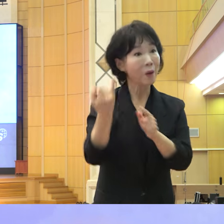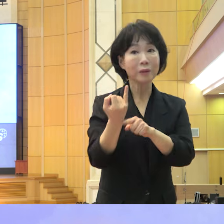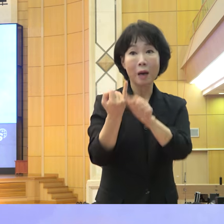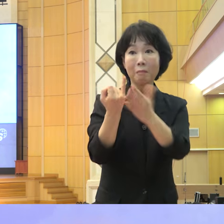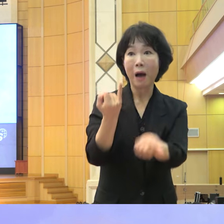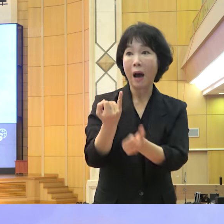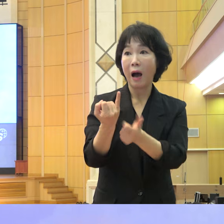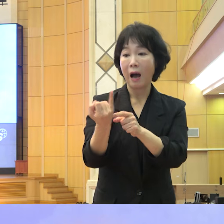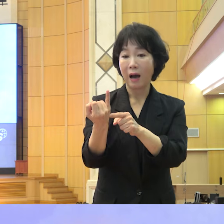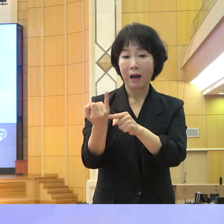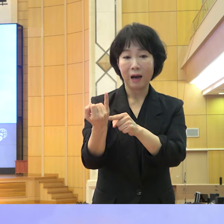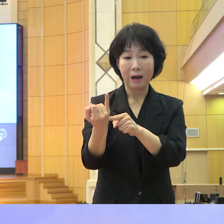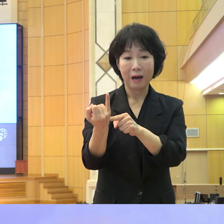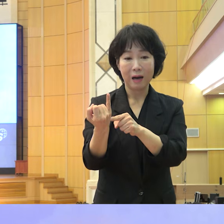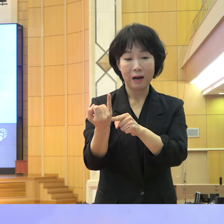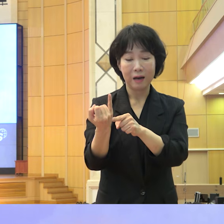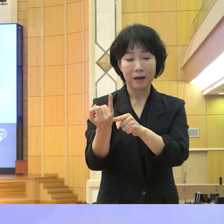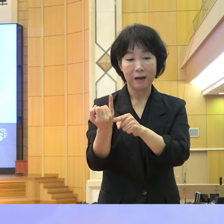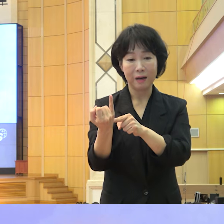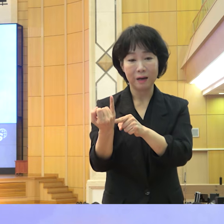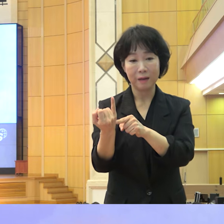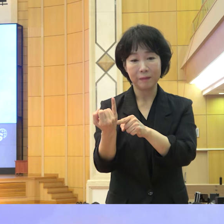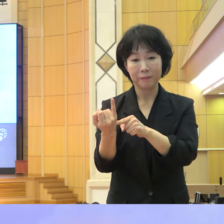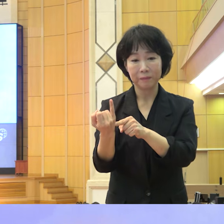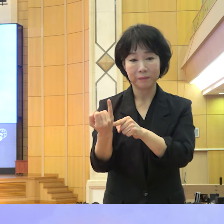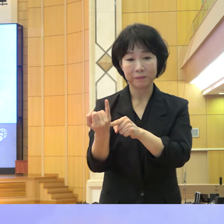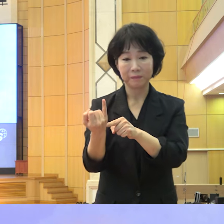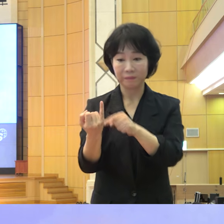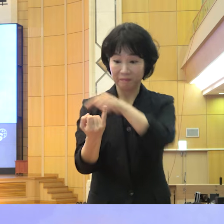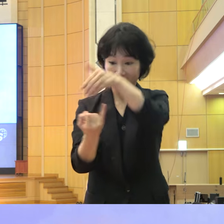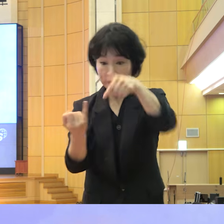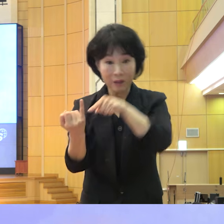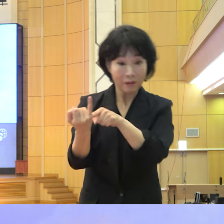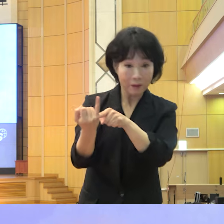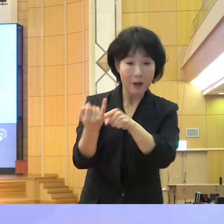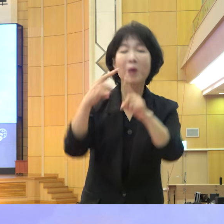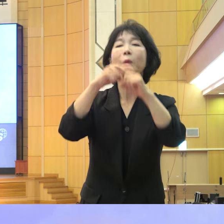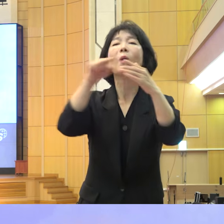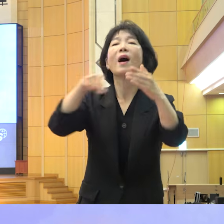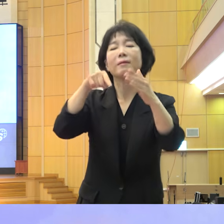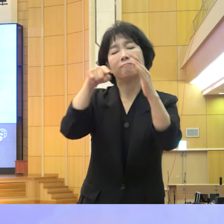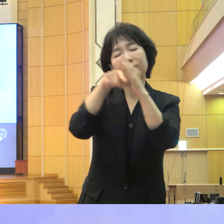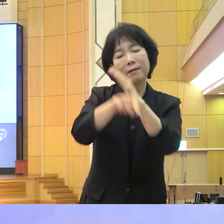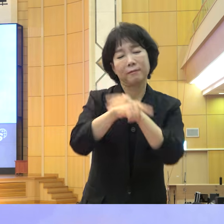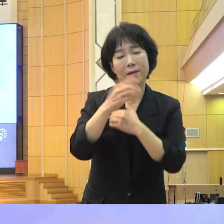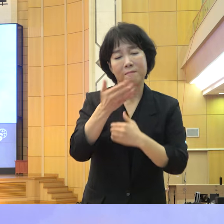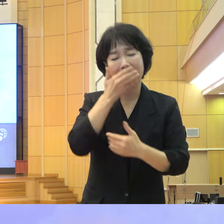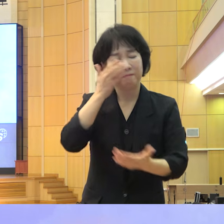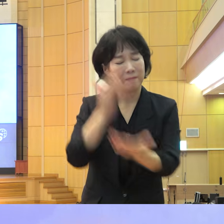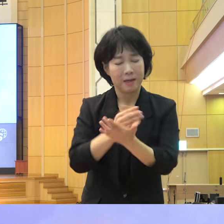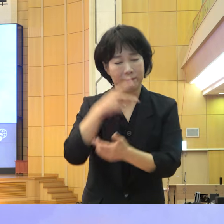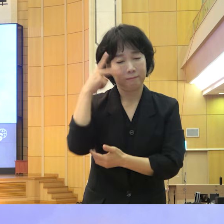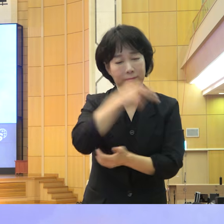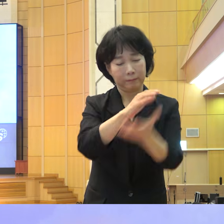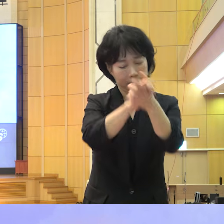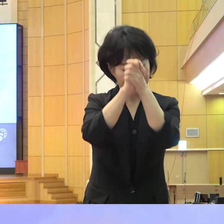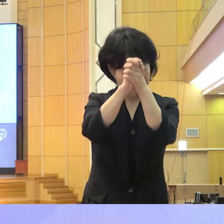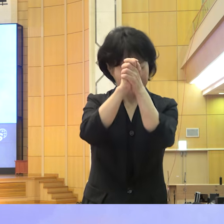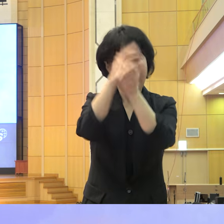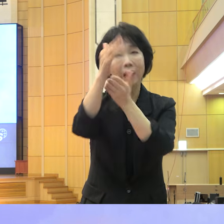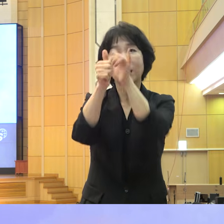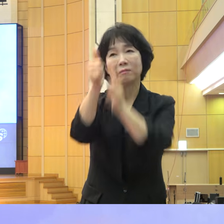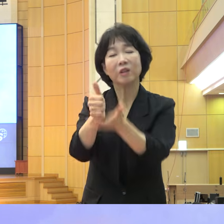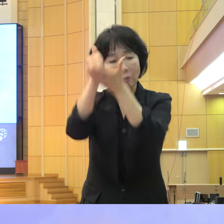110세가 넘잖아. 110살이 넘잖아. 그런데도 불구하고 성전에서 금식하면서 하나님께 기도로